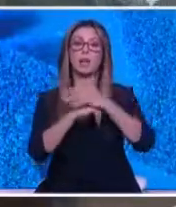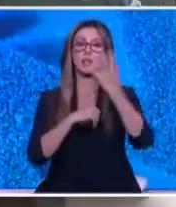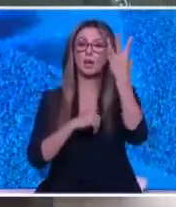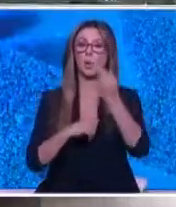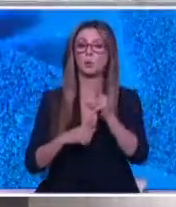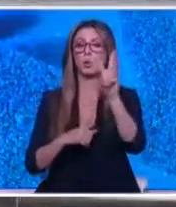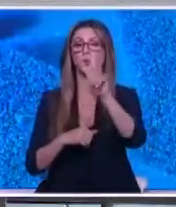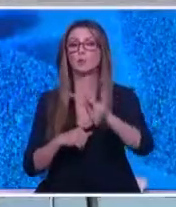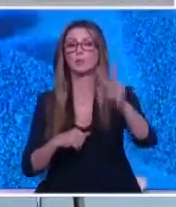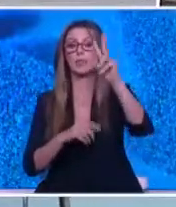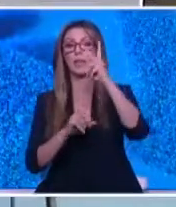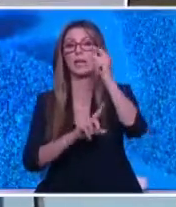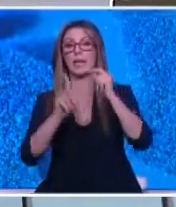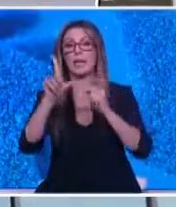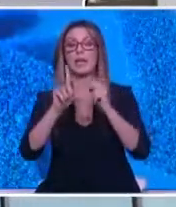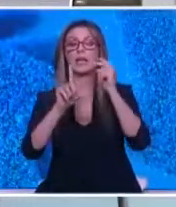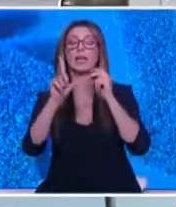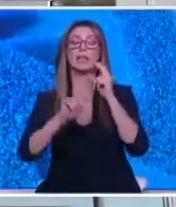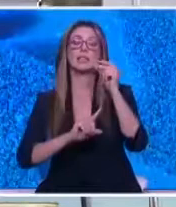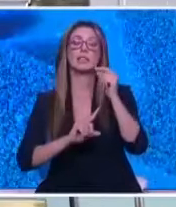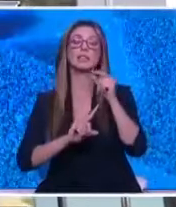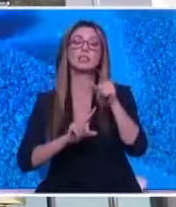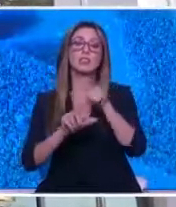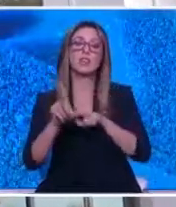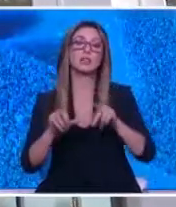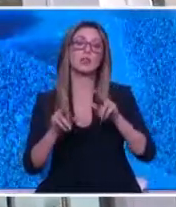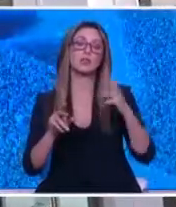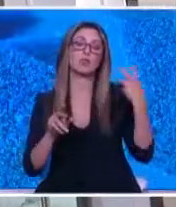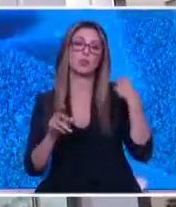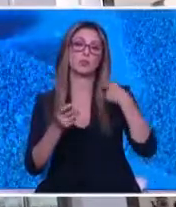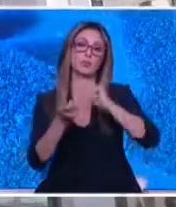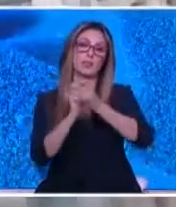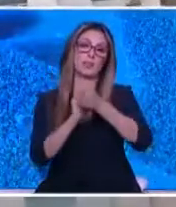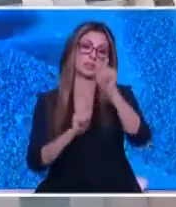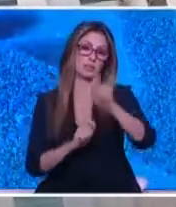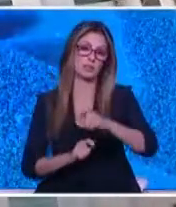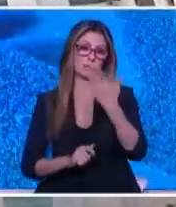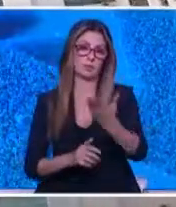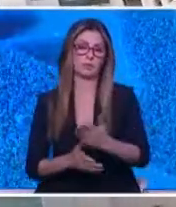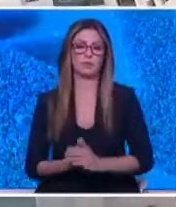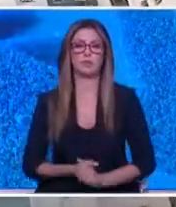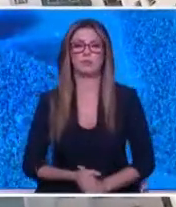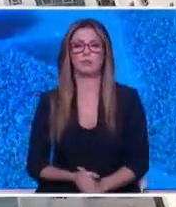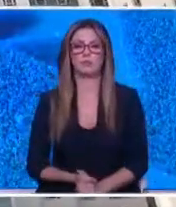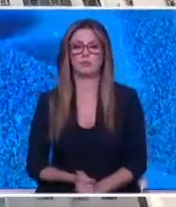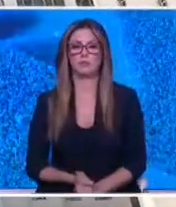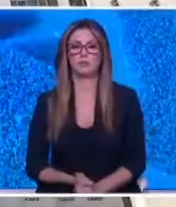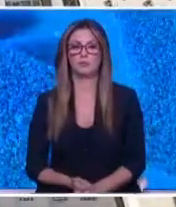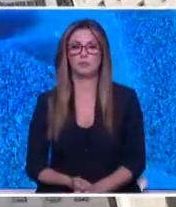bulunduğu 37 ilin il jandarma komutanı değişti. Tuğgeneral Yusuf Aslan jandarma komanda özel asayiş komutanı oldu.